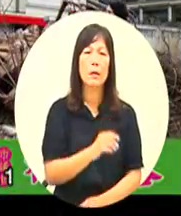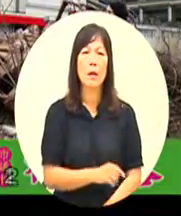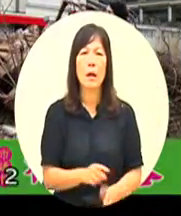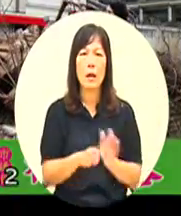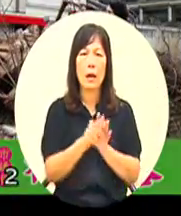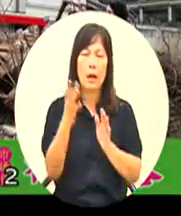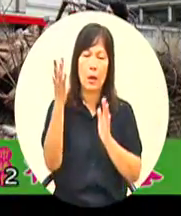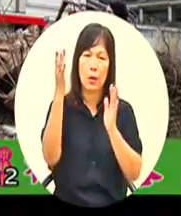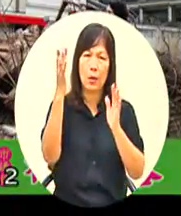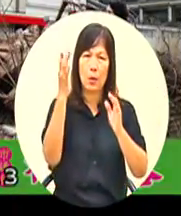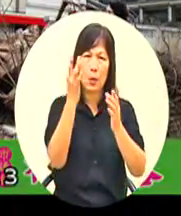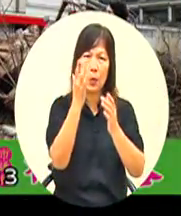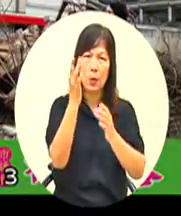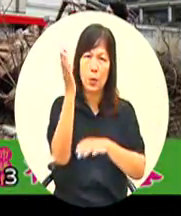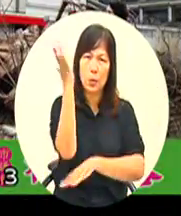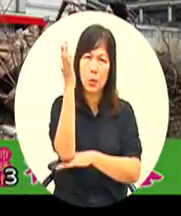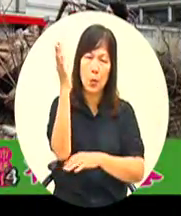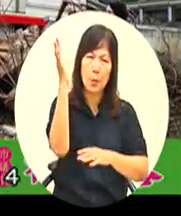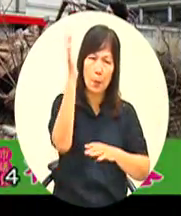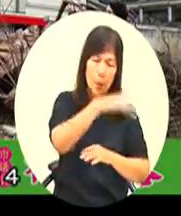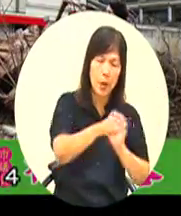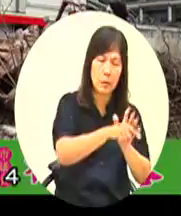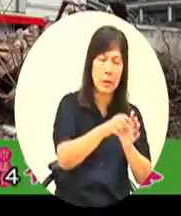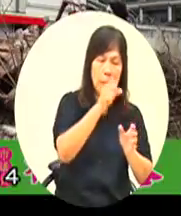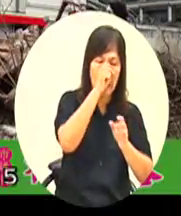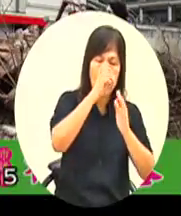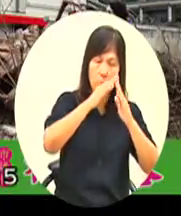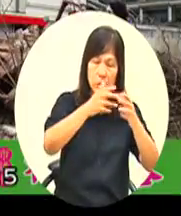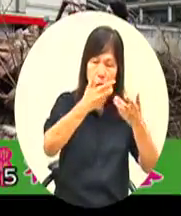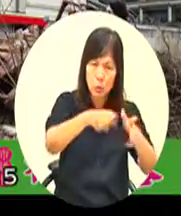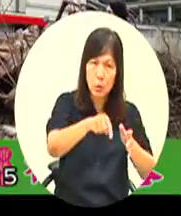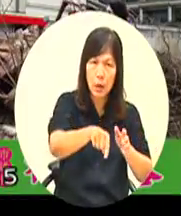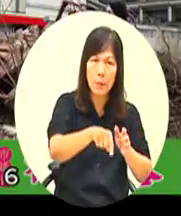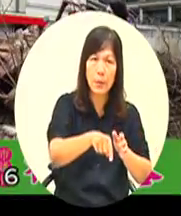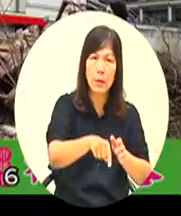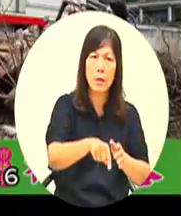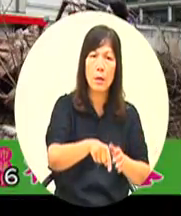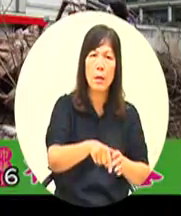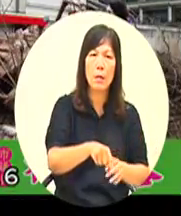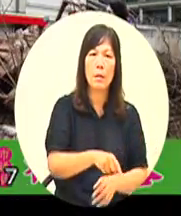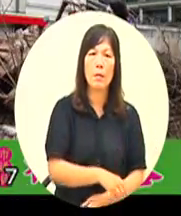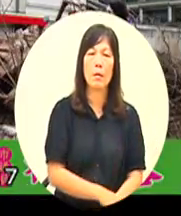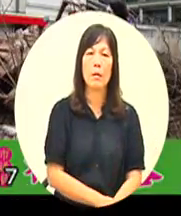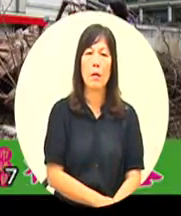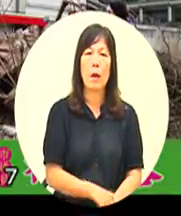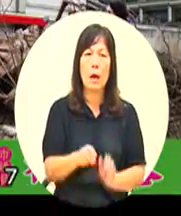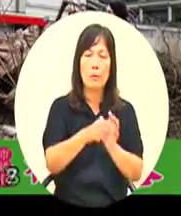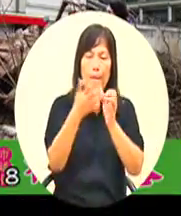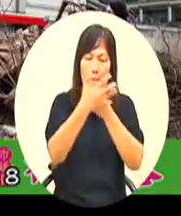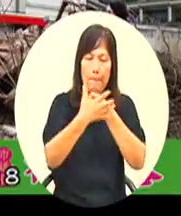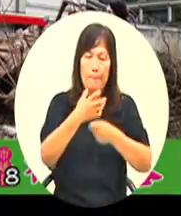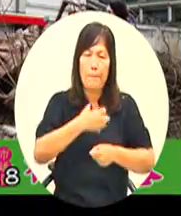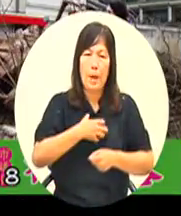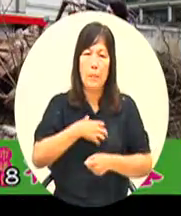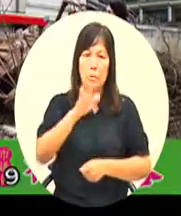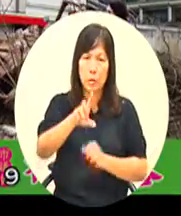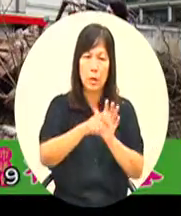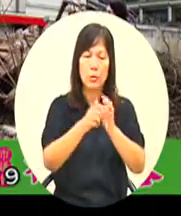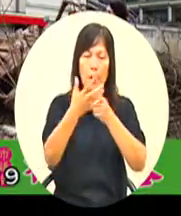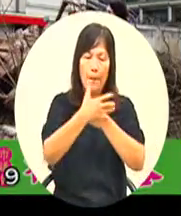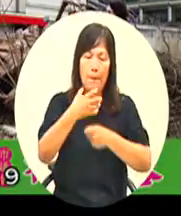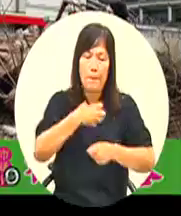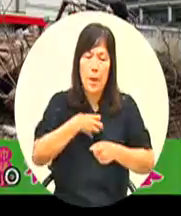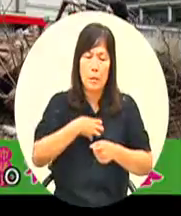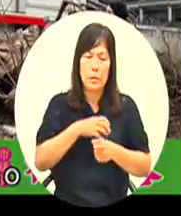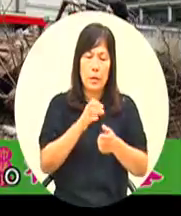过迄个所在多啊？多是好事多，那还好，他们有 多有做保险啦，啊，有遐保险去甲好事